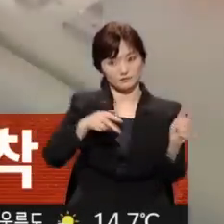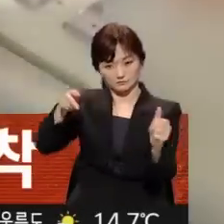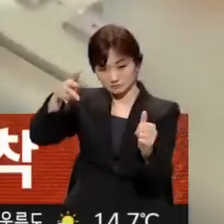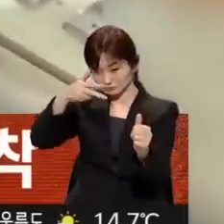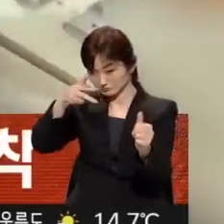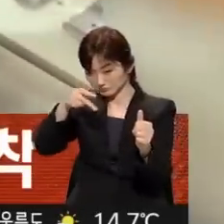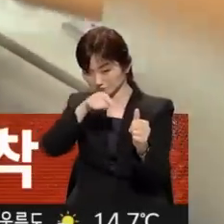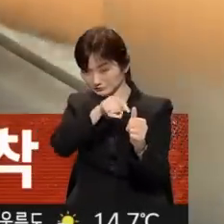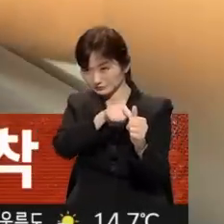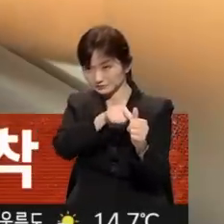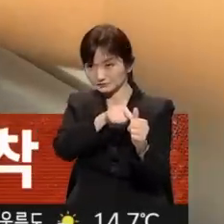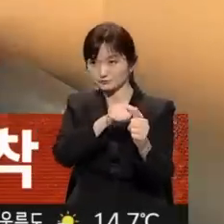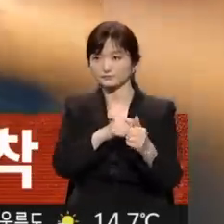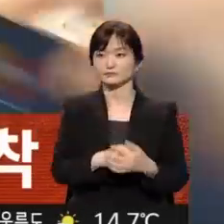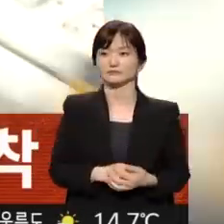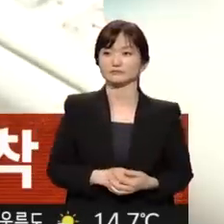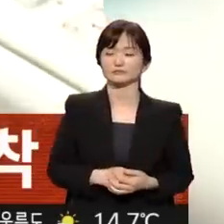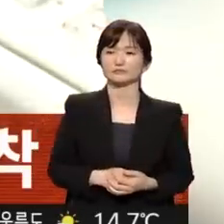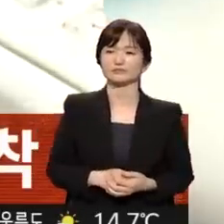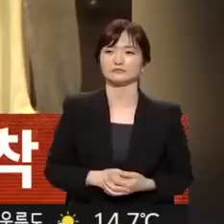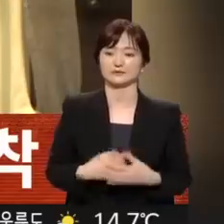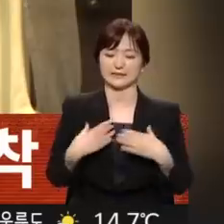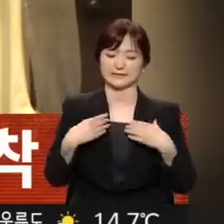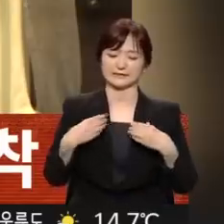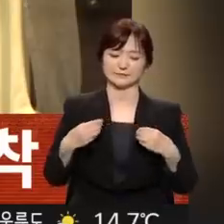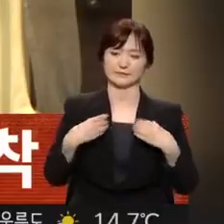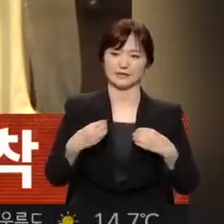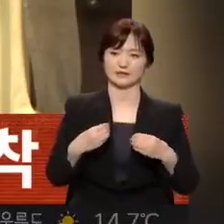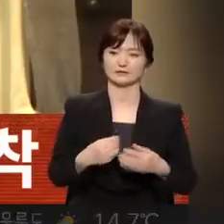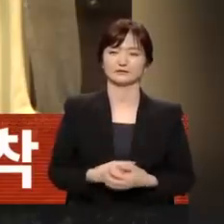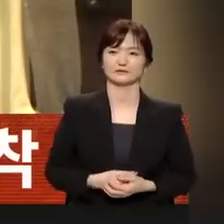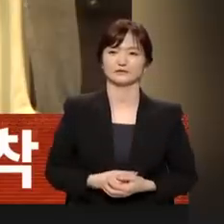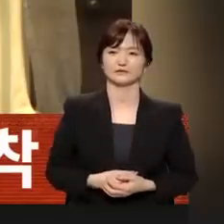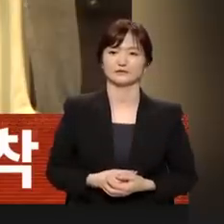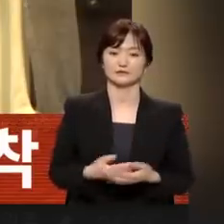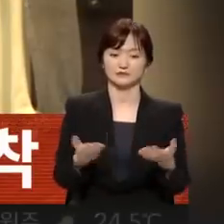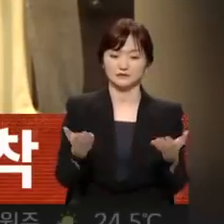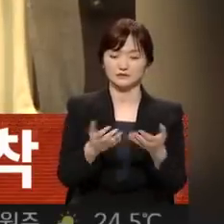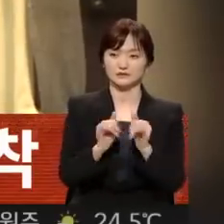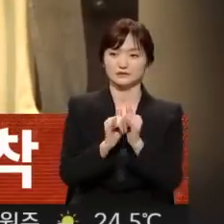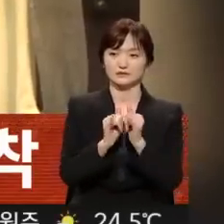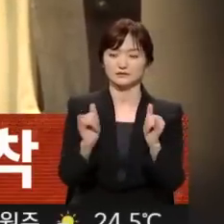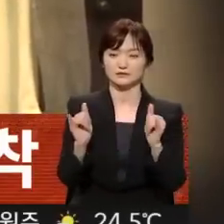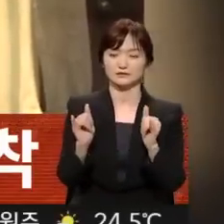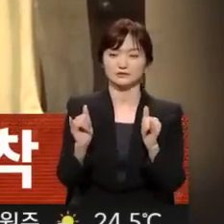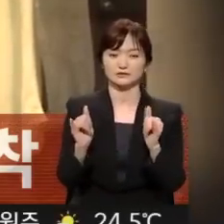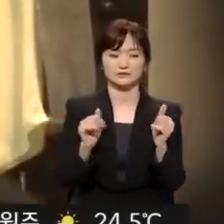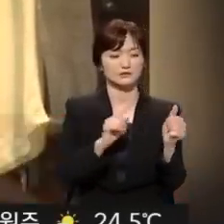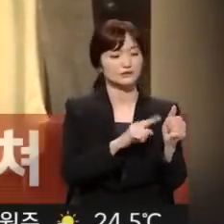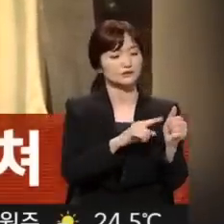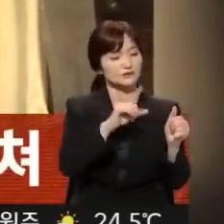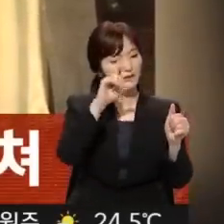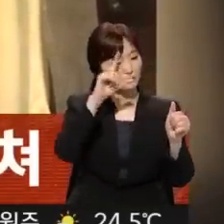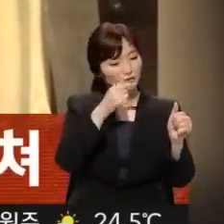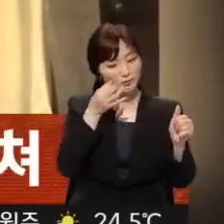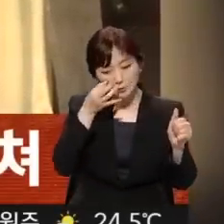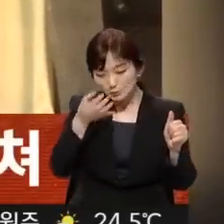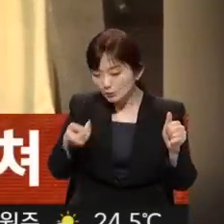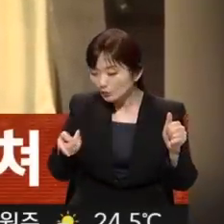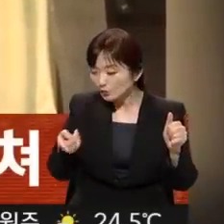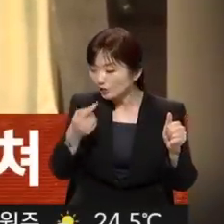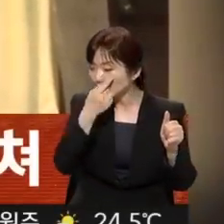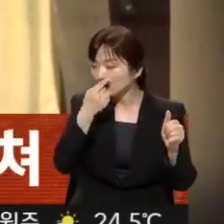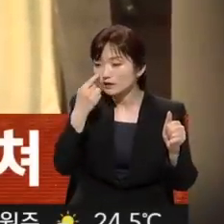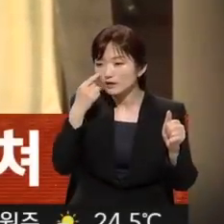그래서 아까 거기 보셨을 때 스파가 나오는데 그 직원들에게 그 그 사람의 모습을 보여주고 확인을 해보니까